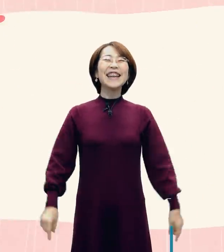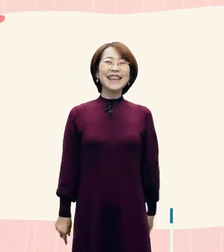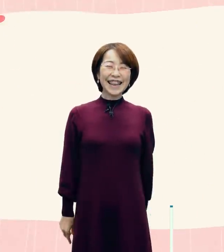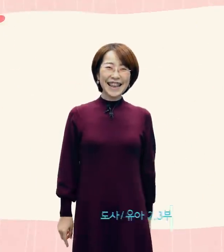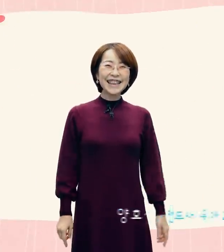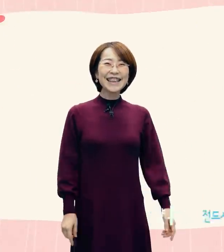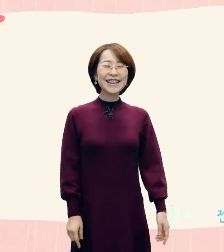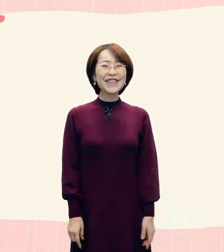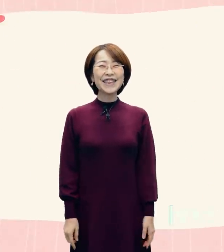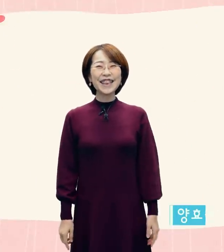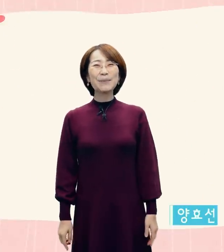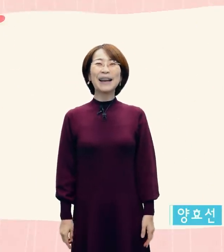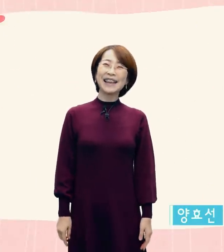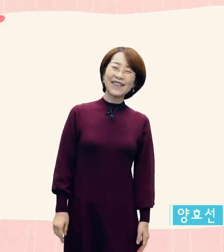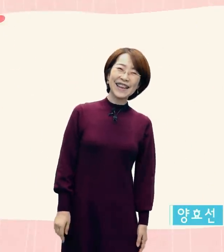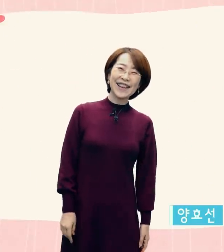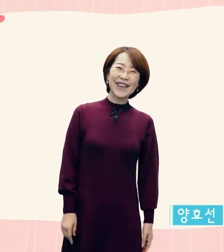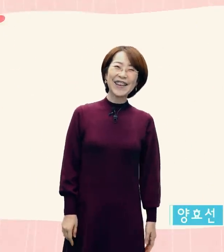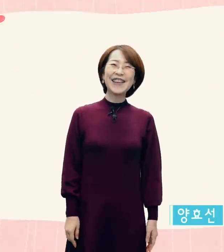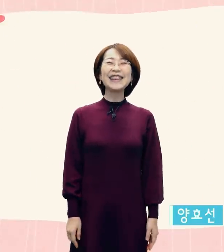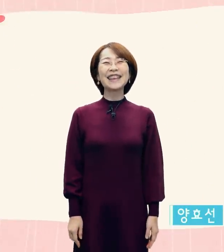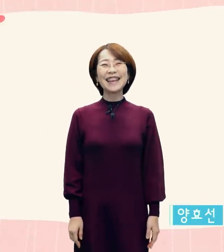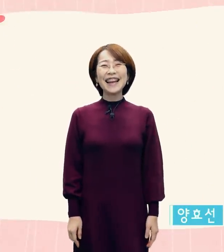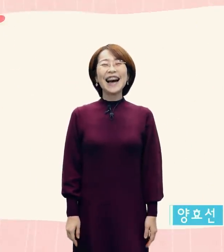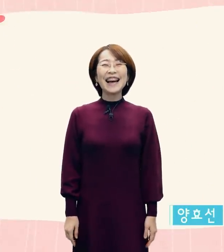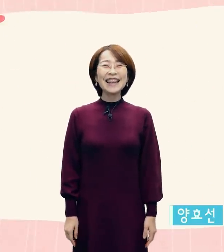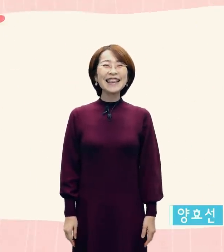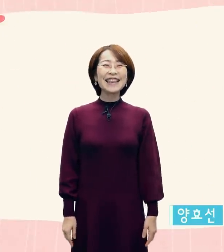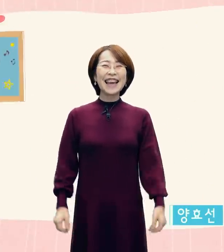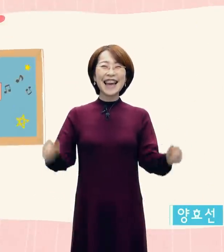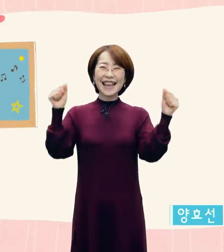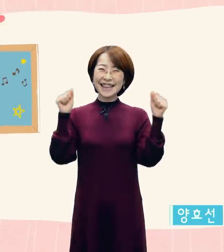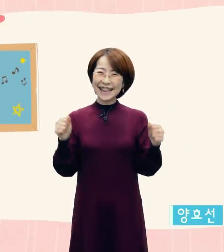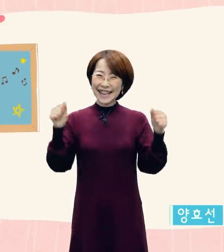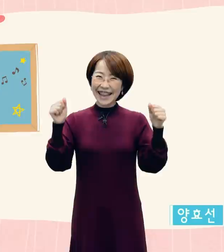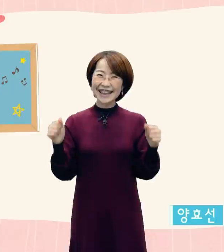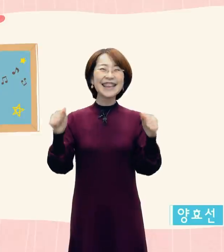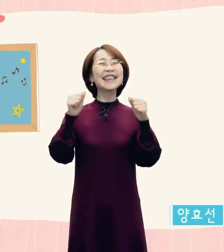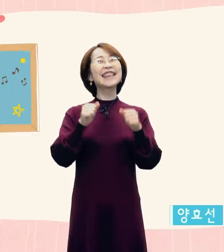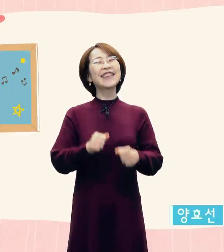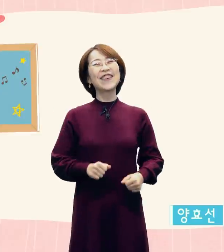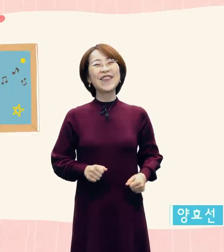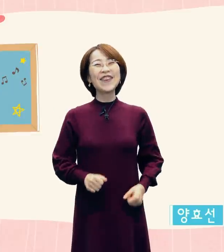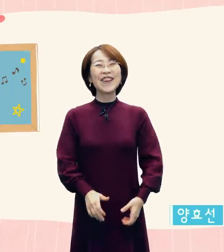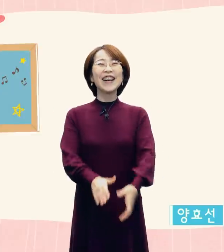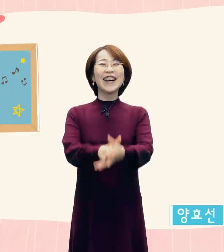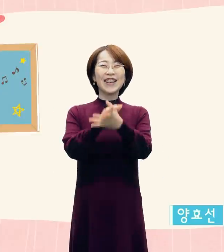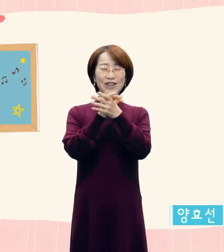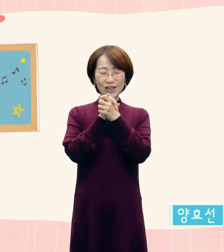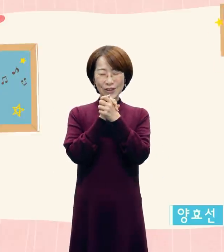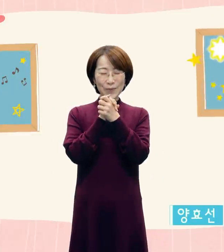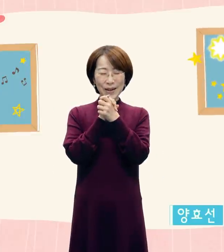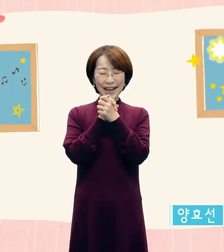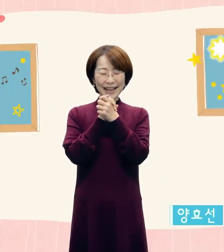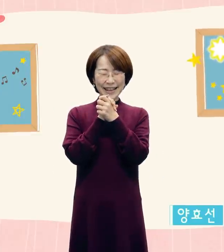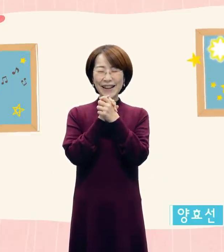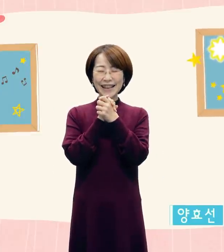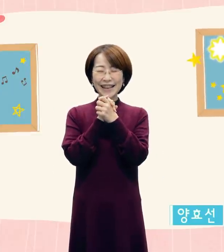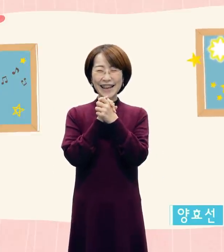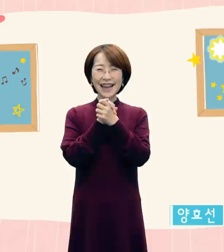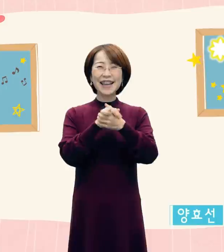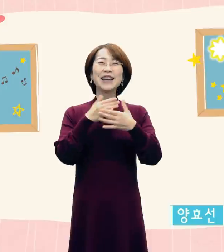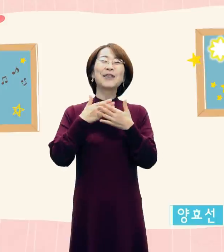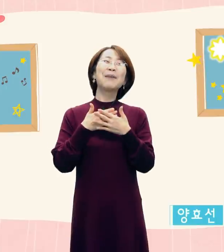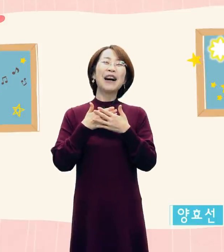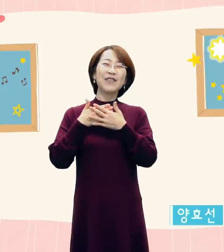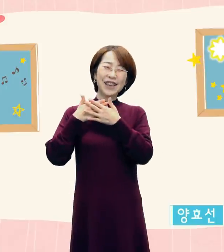샬롬! 사랑하는 친구들 반가워요. 하나님께 신나게 찬양드리고 두 손 모아